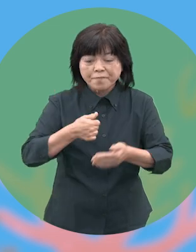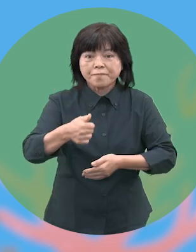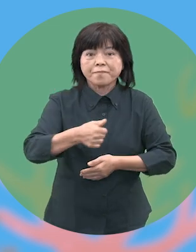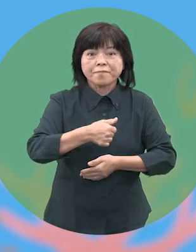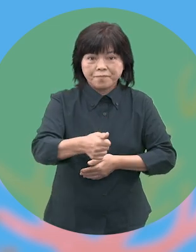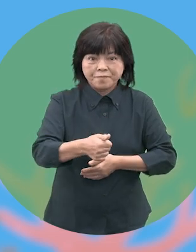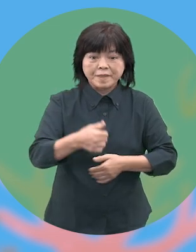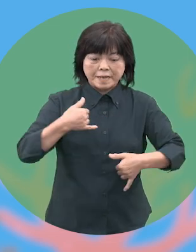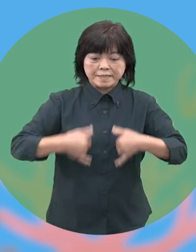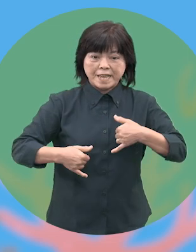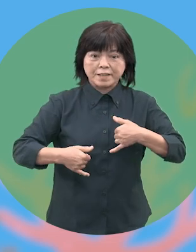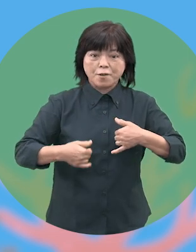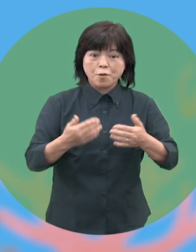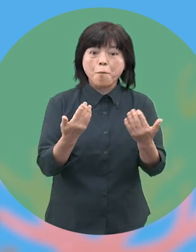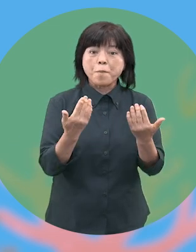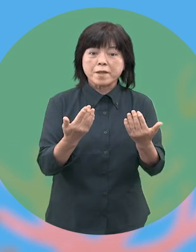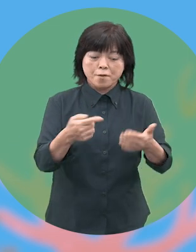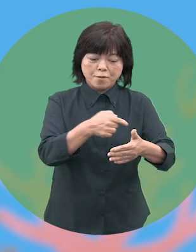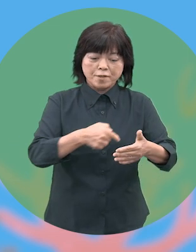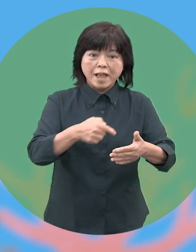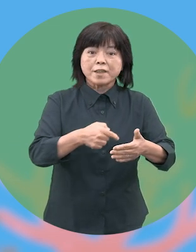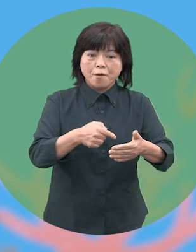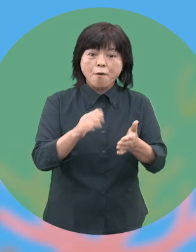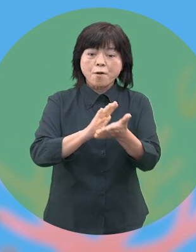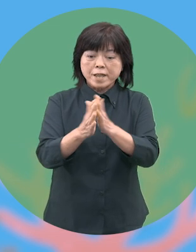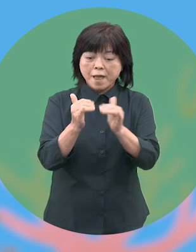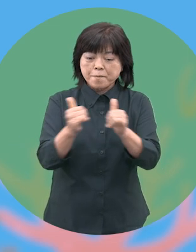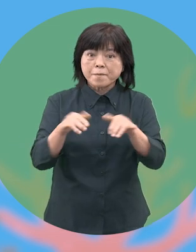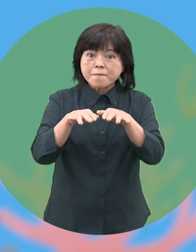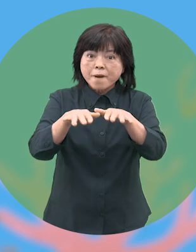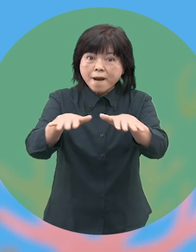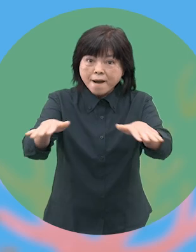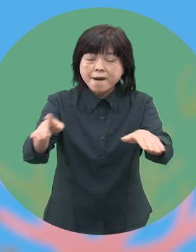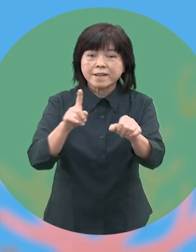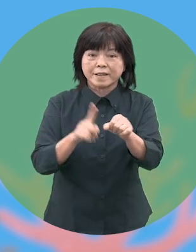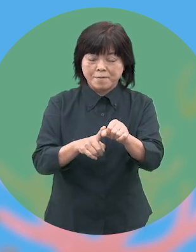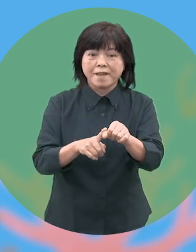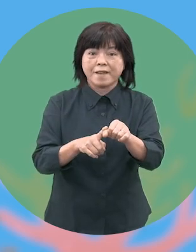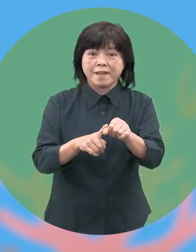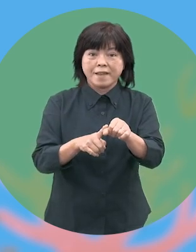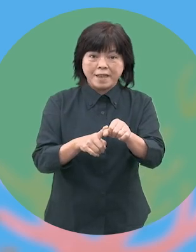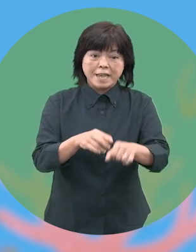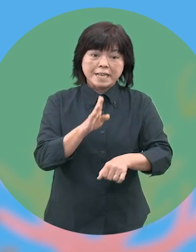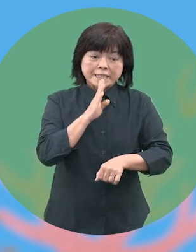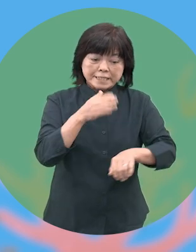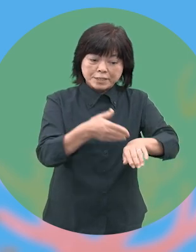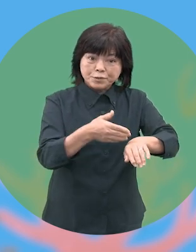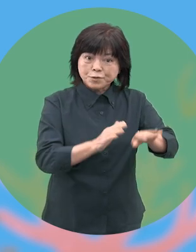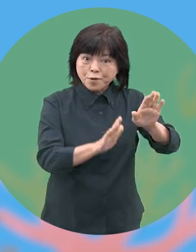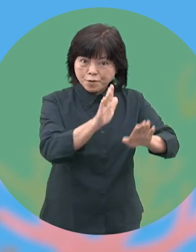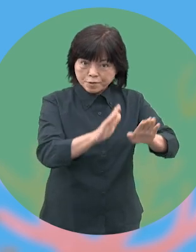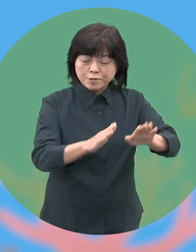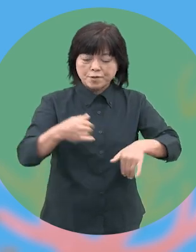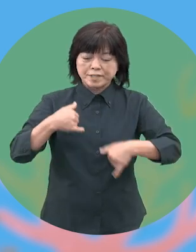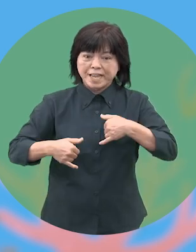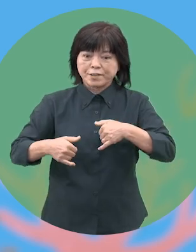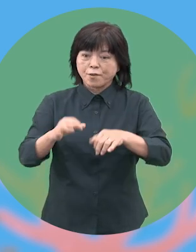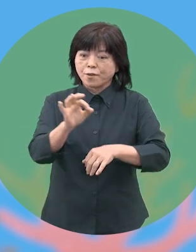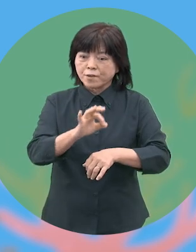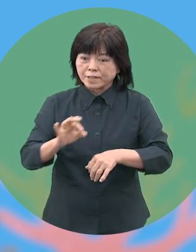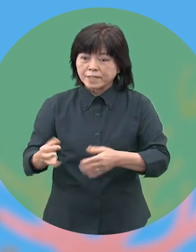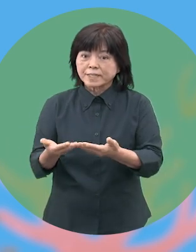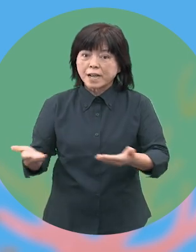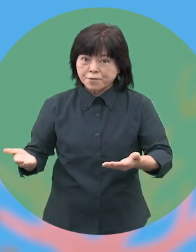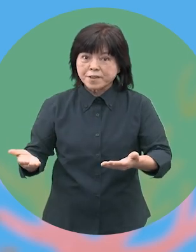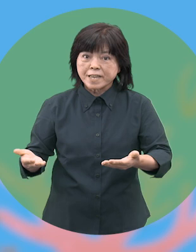う生徒の学習成果を広く県民に紹介するイベントで、実習の様子や生徒の作品、課